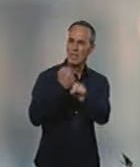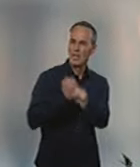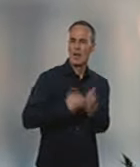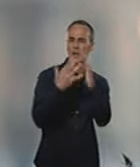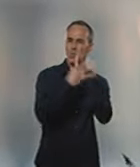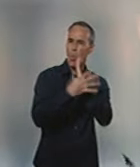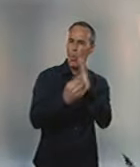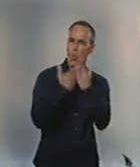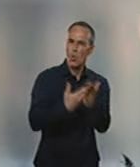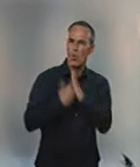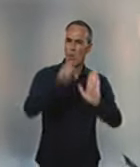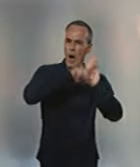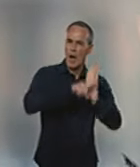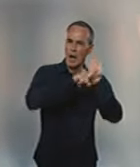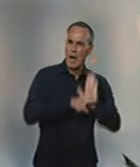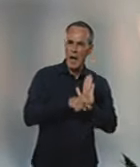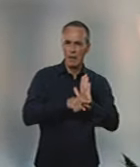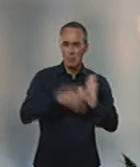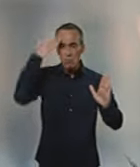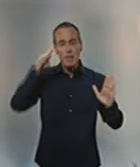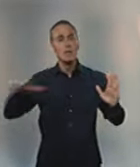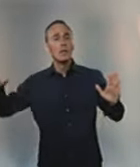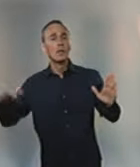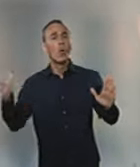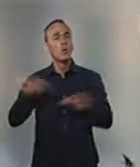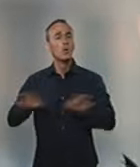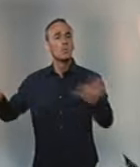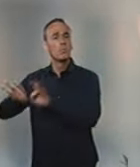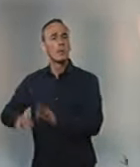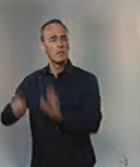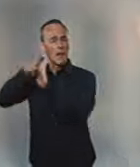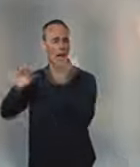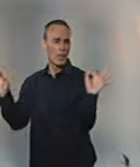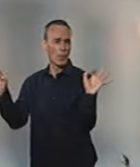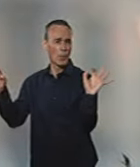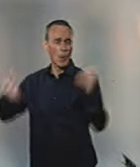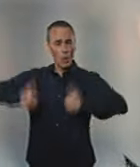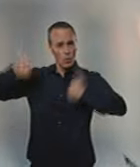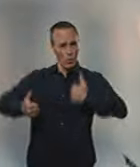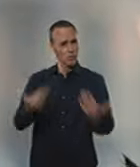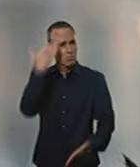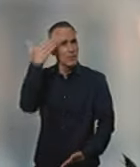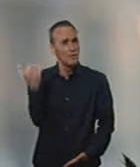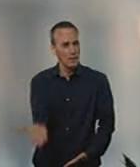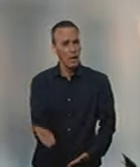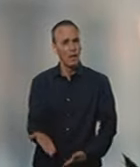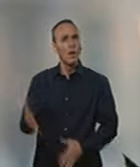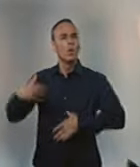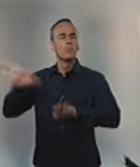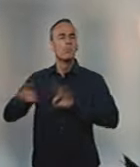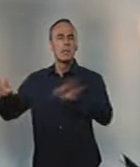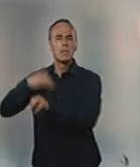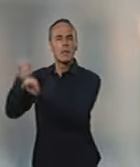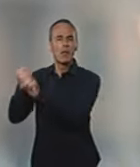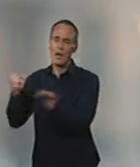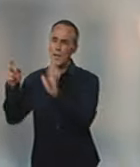et mise en concurrence sans protection avec le travail de pays qui ne respecte aucune règle qui pratique des dumpings monétaires